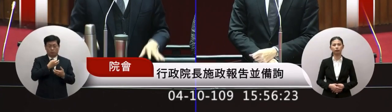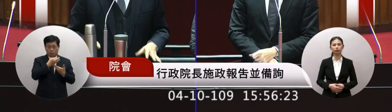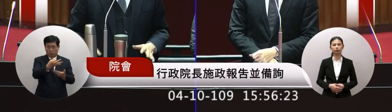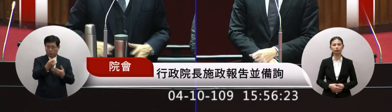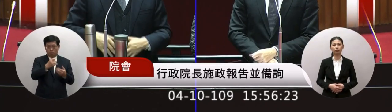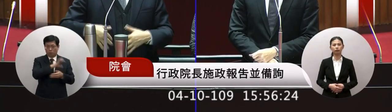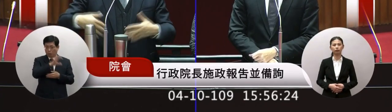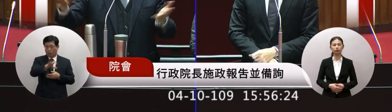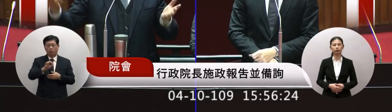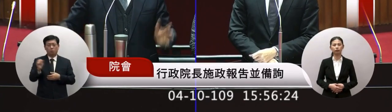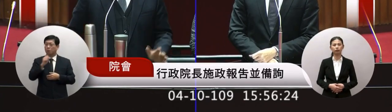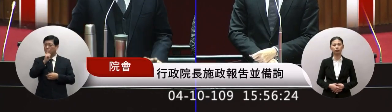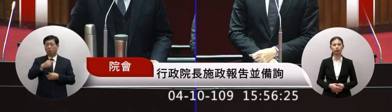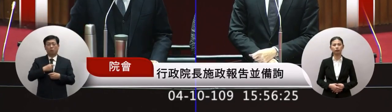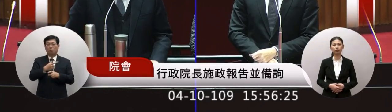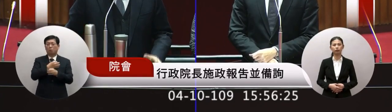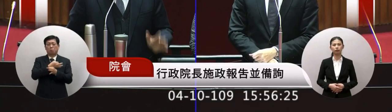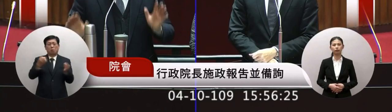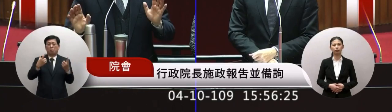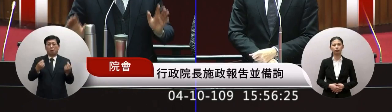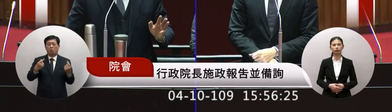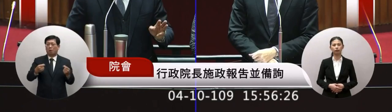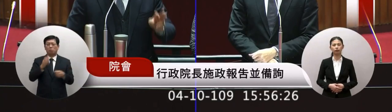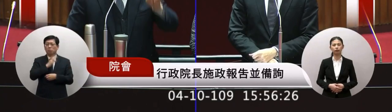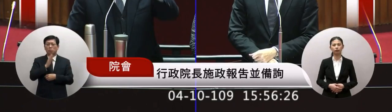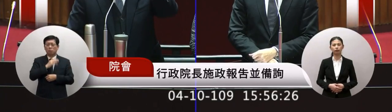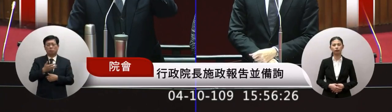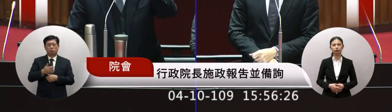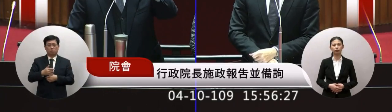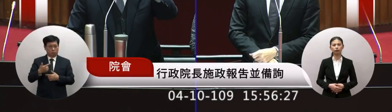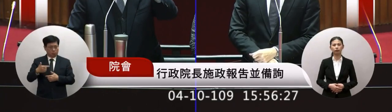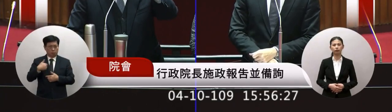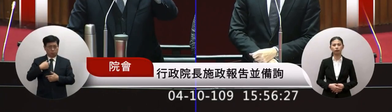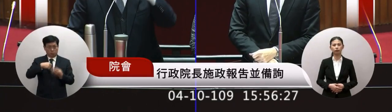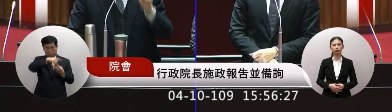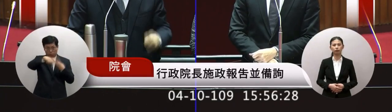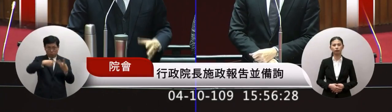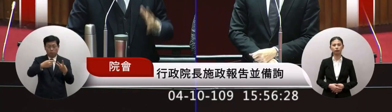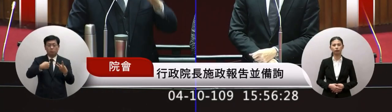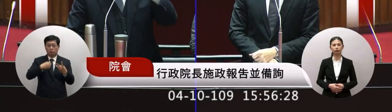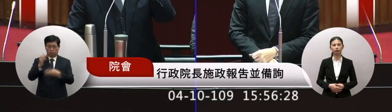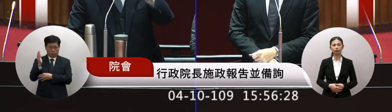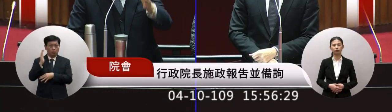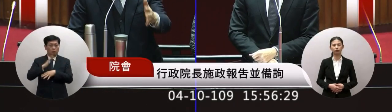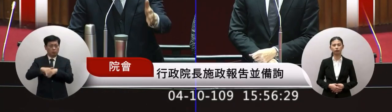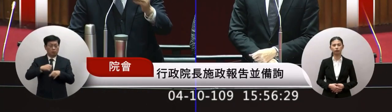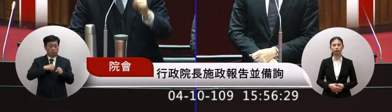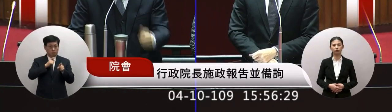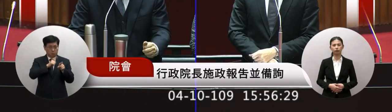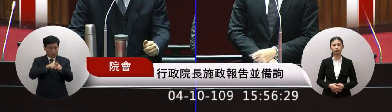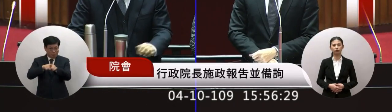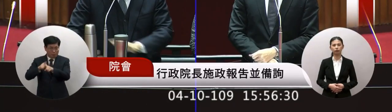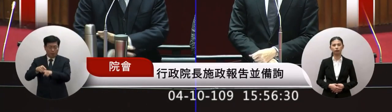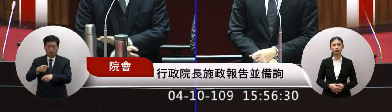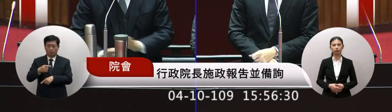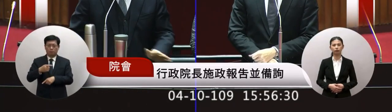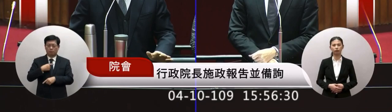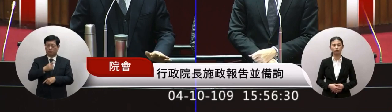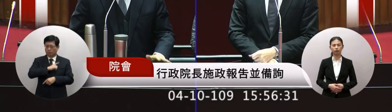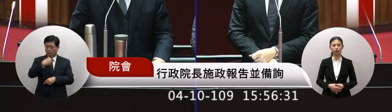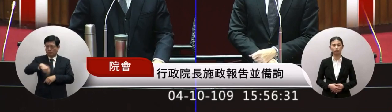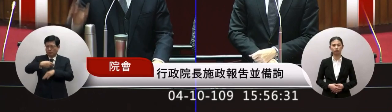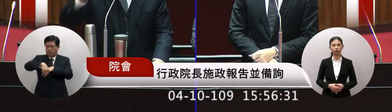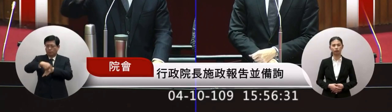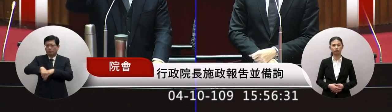有哪袂使讲，哪得大家拢共款，哎，那嘛哩。所以这三点，政府会以这三点原则来设